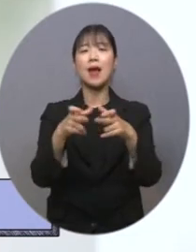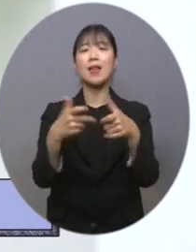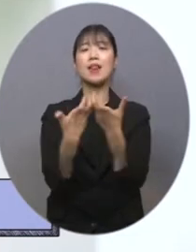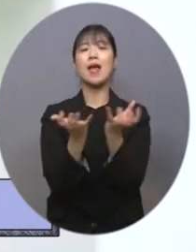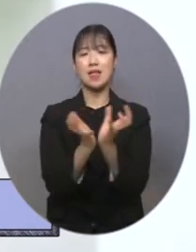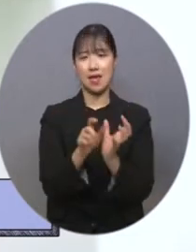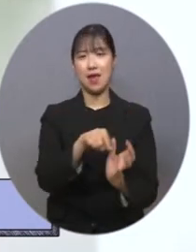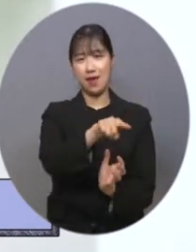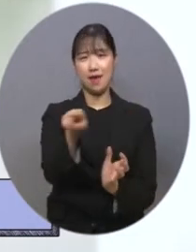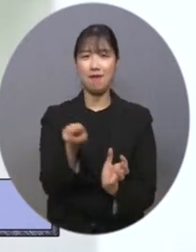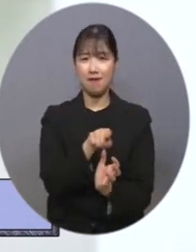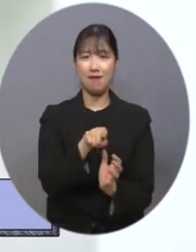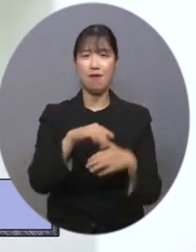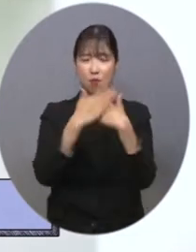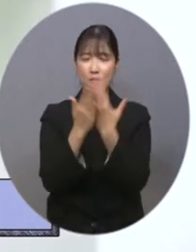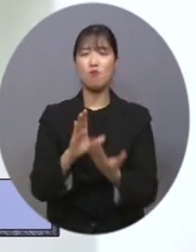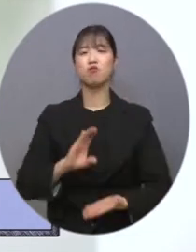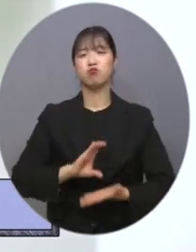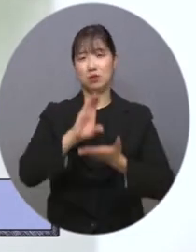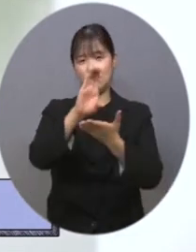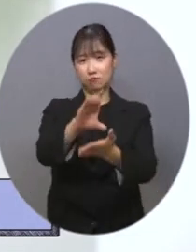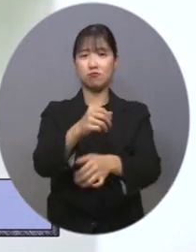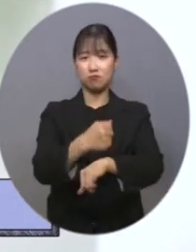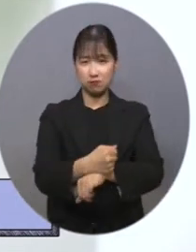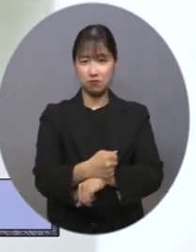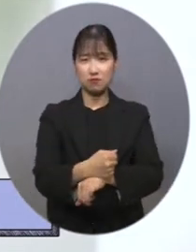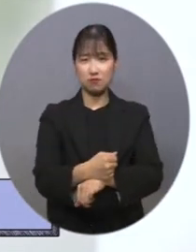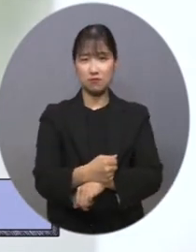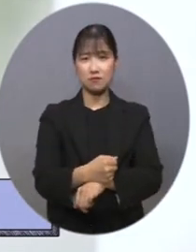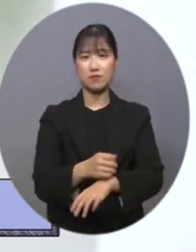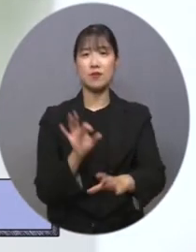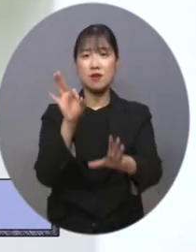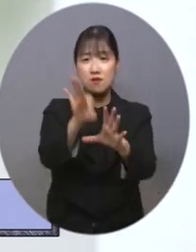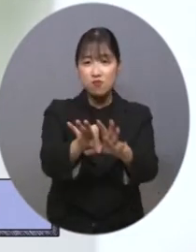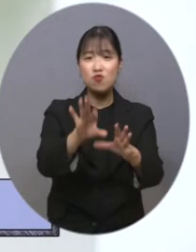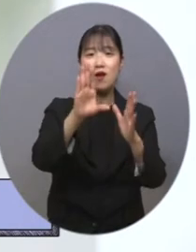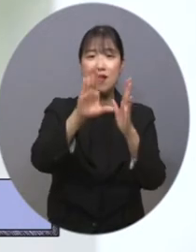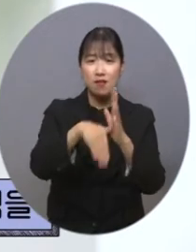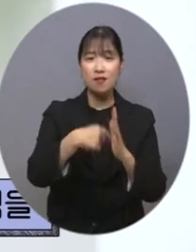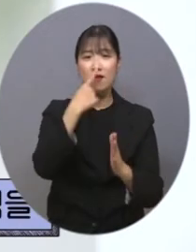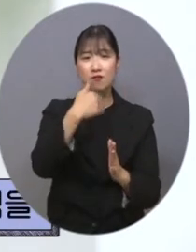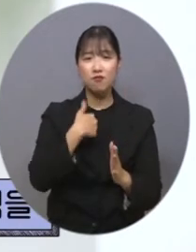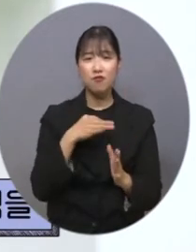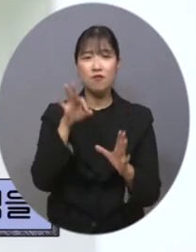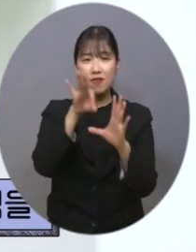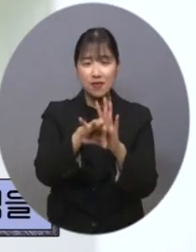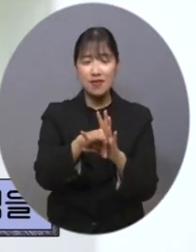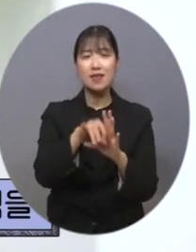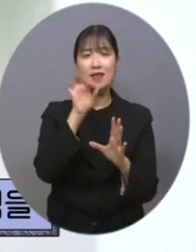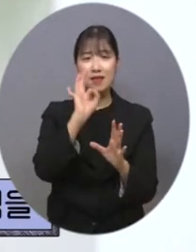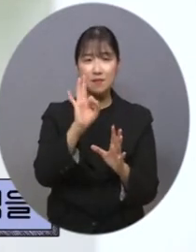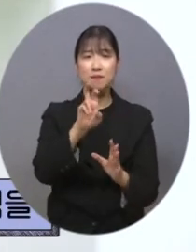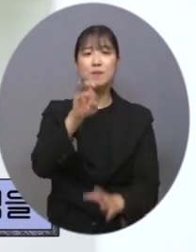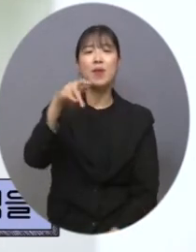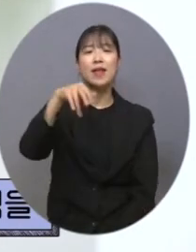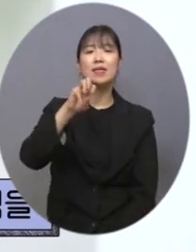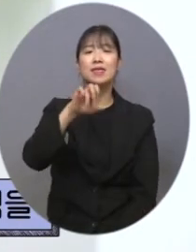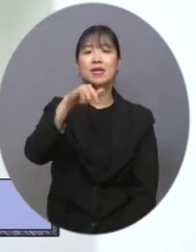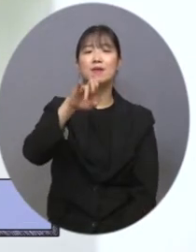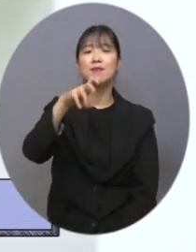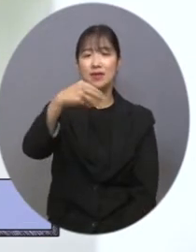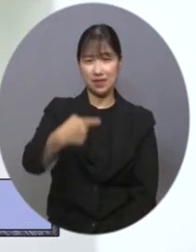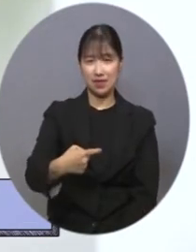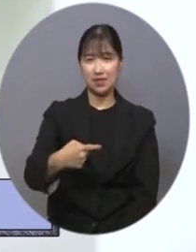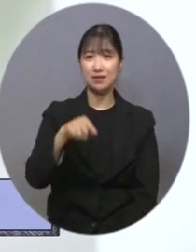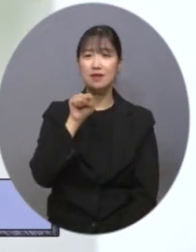단체 쪽에 전에 기부하고 있습니다. 그리고 이제 기부하는데 저희들이 된 금액에서 매칭 기부터라고 해가지고 아모레퍼시픽에서 같은